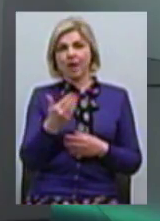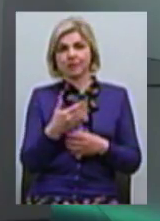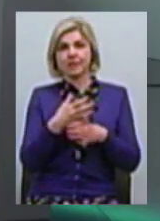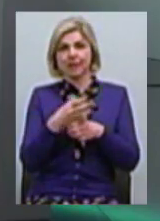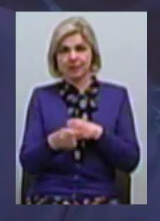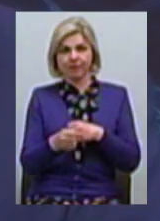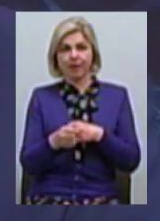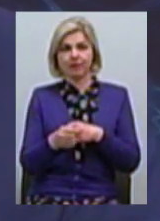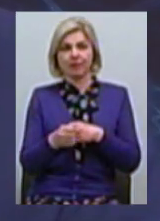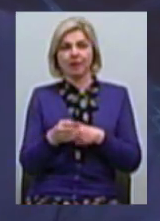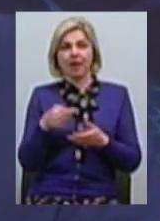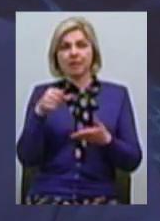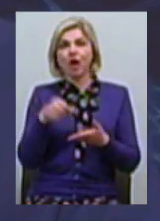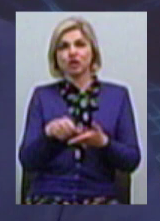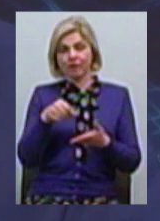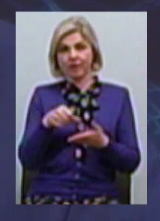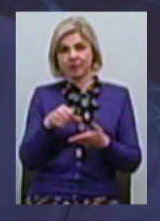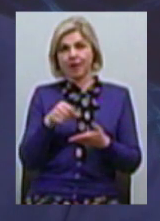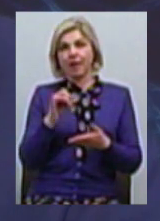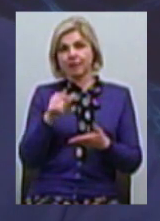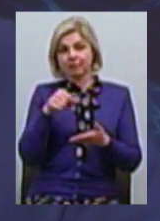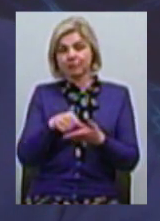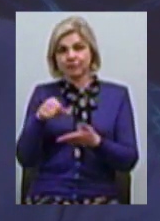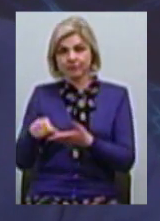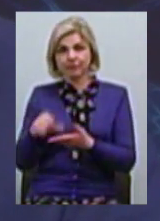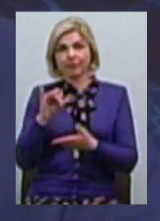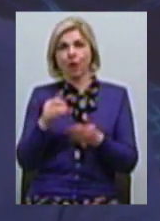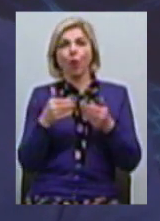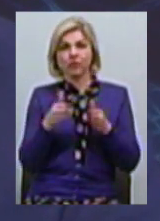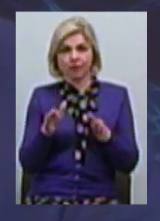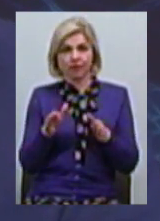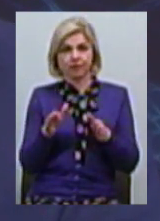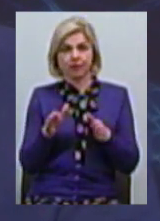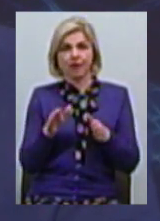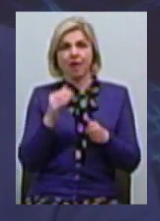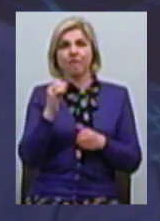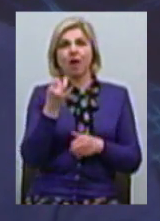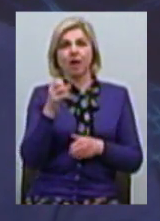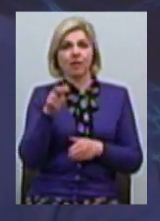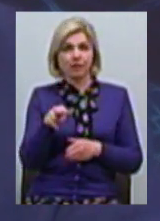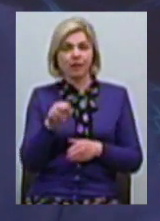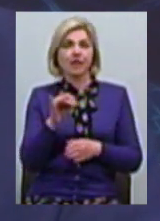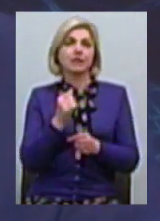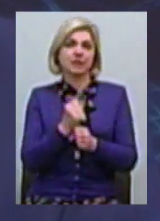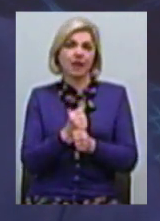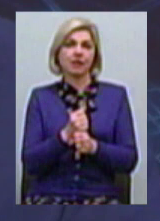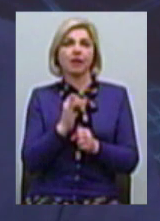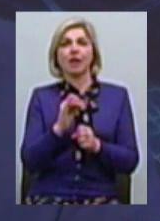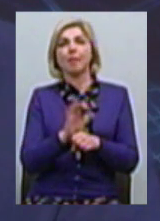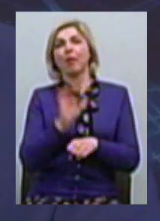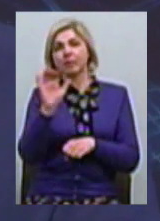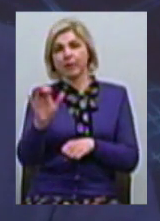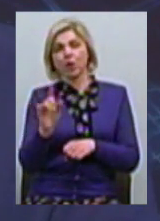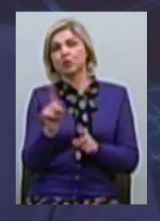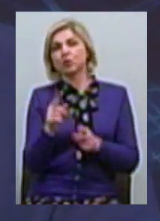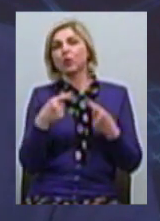заставляет нажать на пару клавиш или там открыть прикрепленный файл, или сделать, или там переслать его кому-либо, или сделать